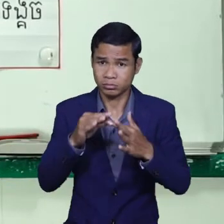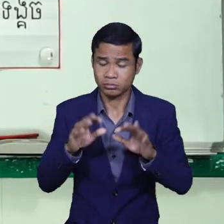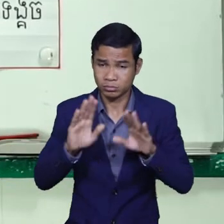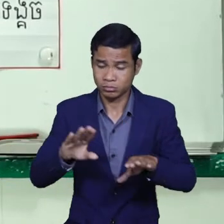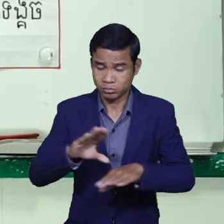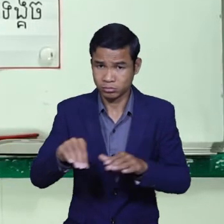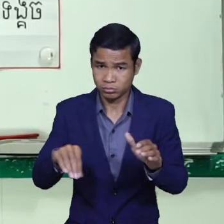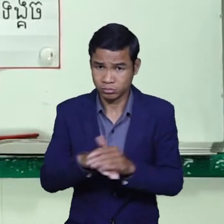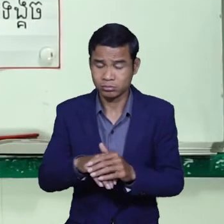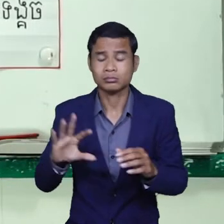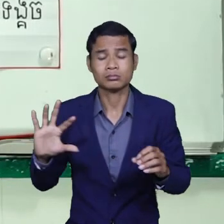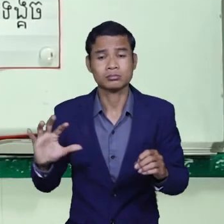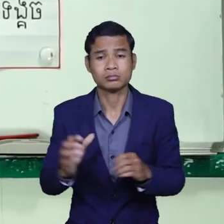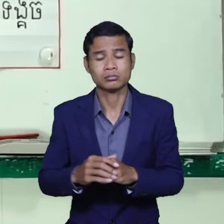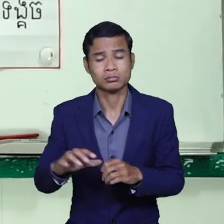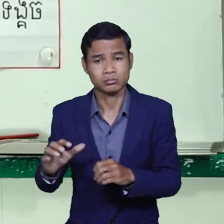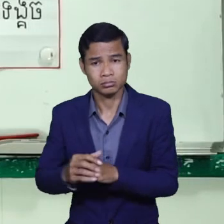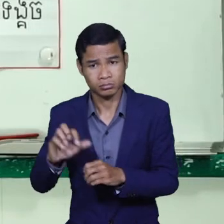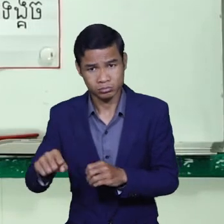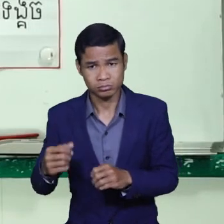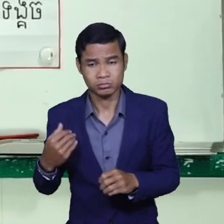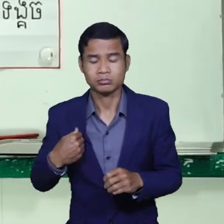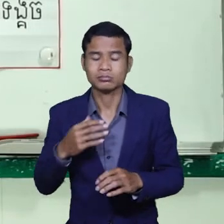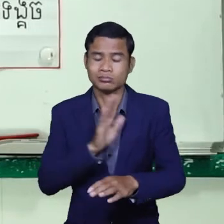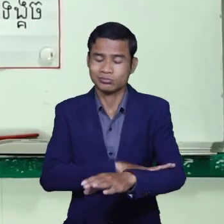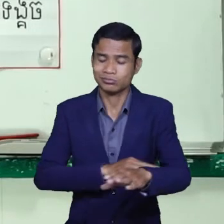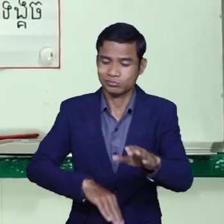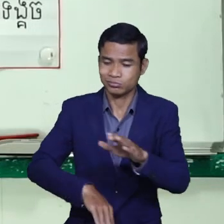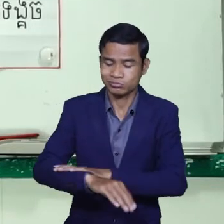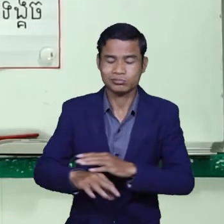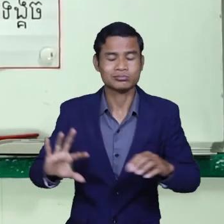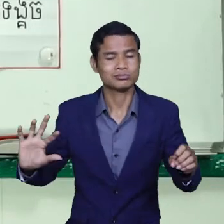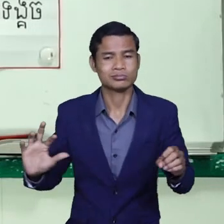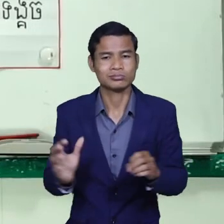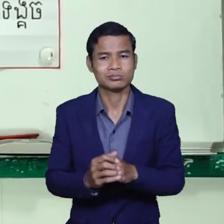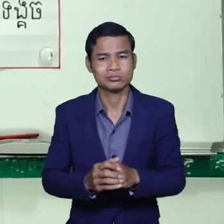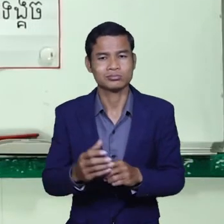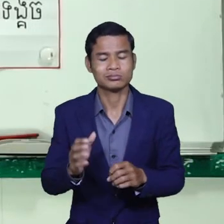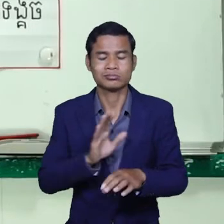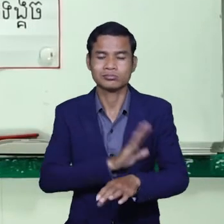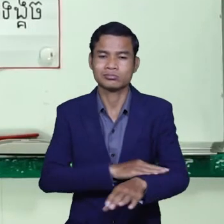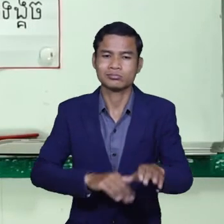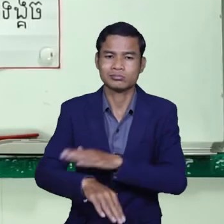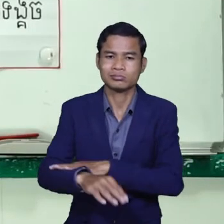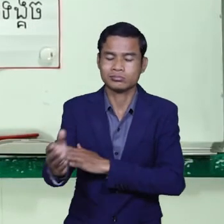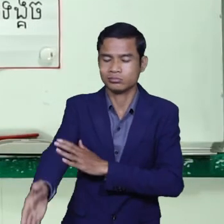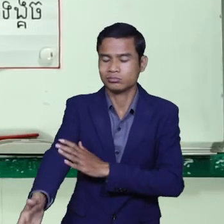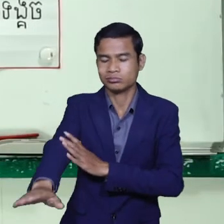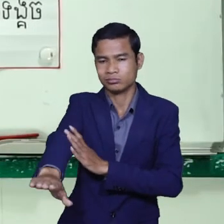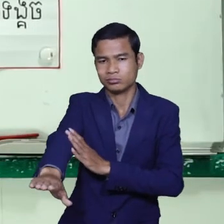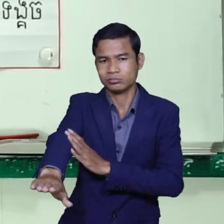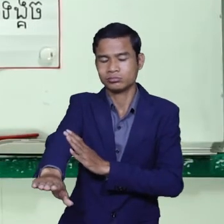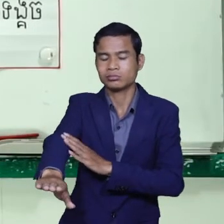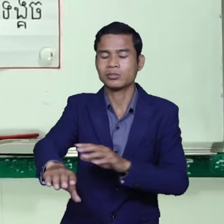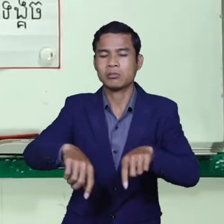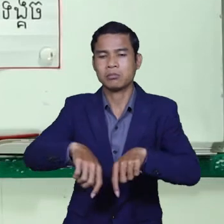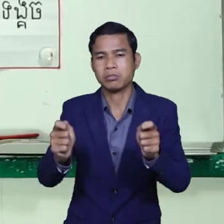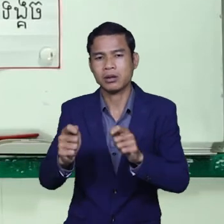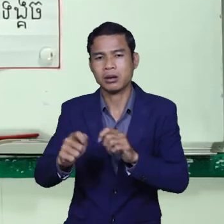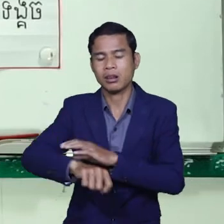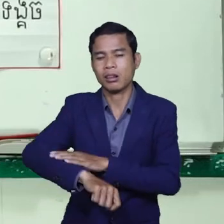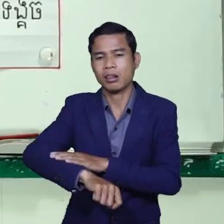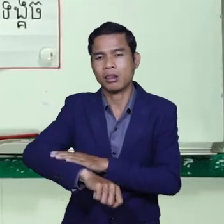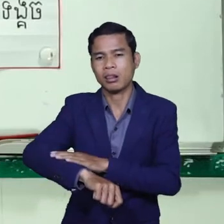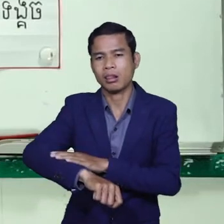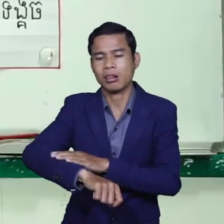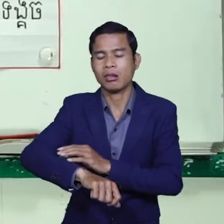ai thua ở khôi trung trí cho à vẹ giờ vẹ là bà dường nó còn á cho cá bay dưỡng tròn chẳng là sẽ cao nạp bạ tới cho vì ai thua cho